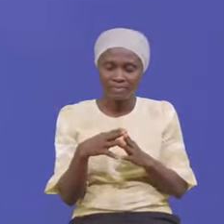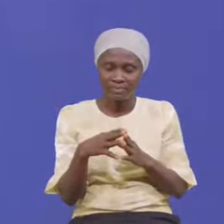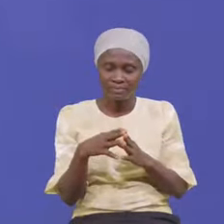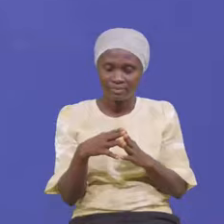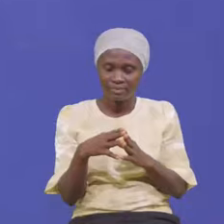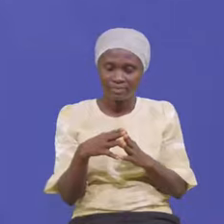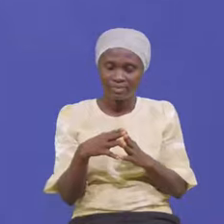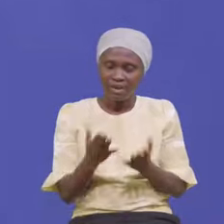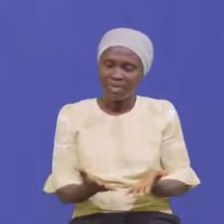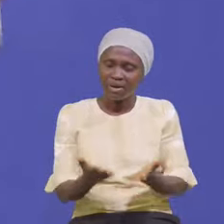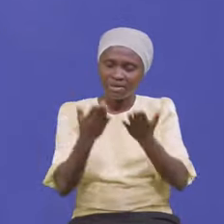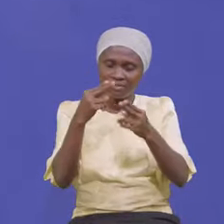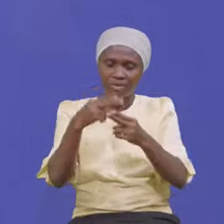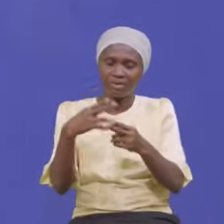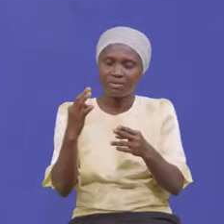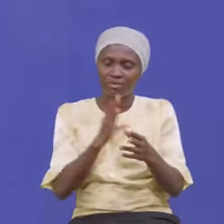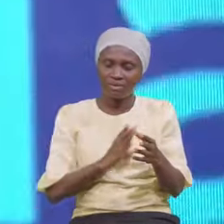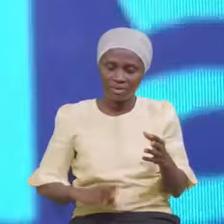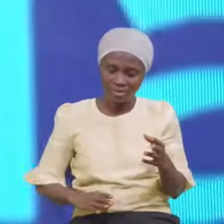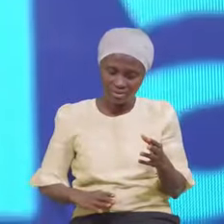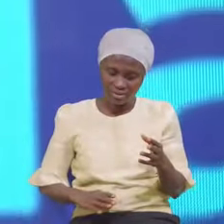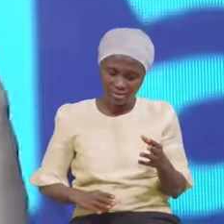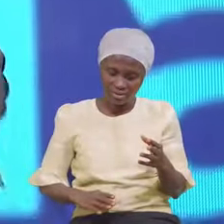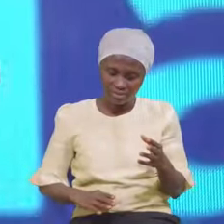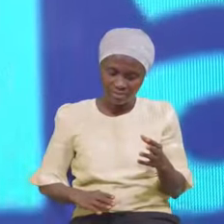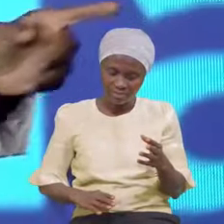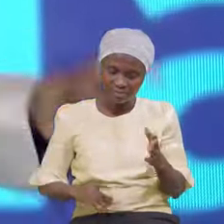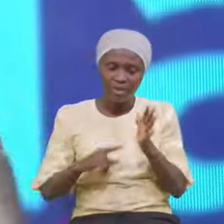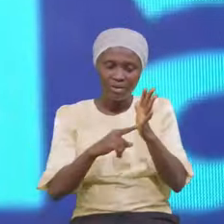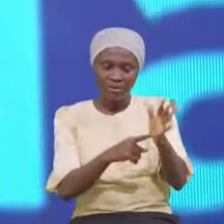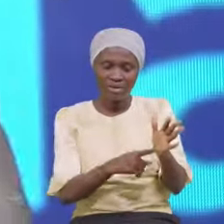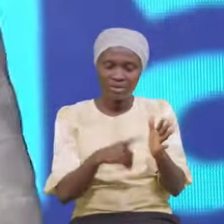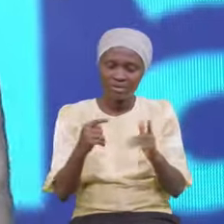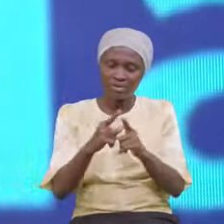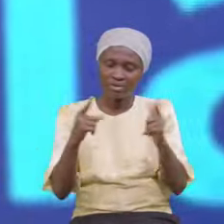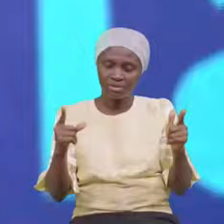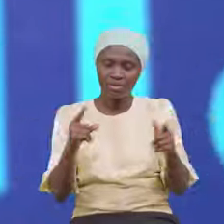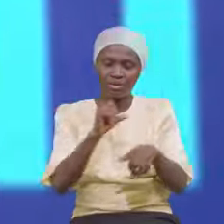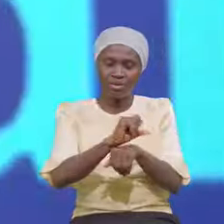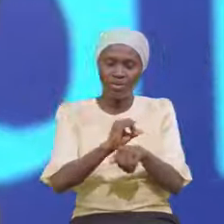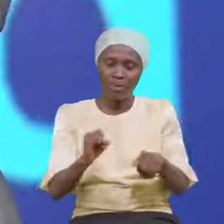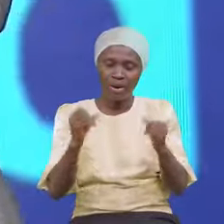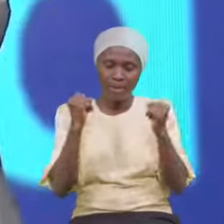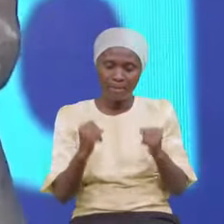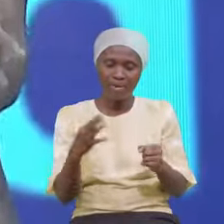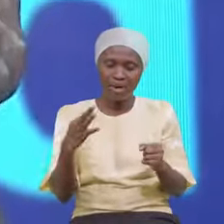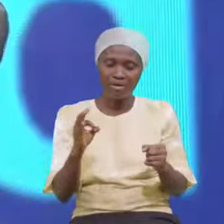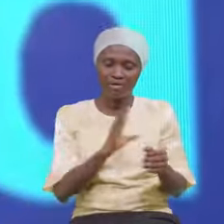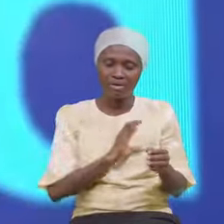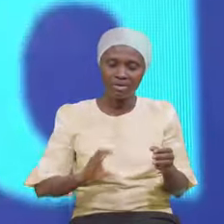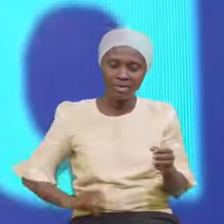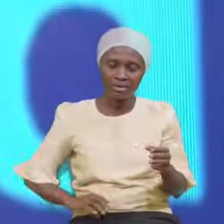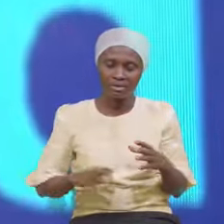the name of Christ. క్రీస్తు నామానికి ఔన్నత్యాన్ని ఇవ్వండి. Manifest the miracle working power of Christ. క్రీస్తు యొక్క అద్భుత కార్యాల